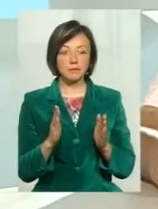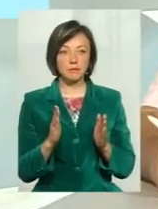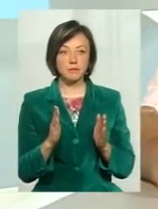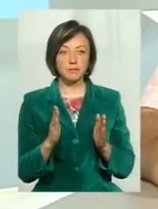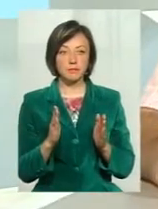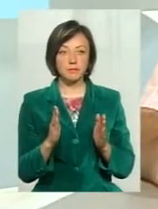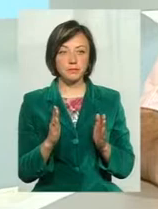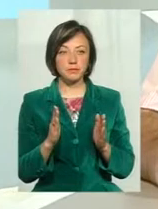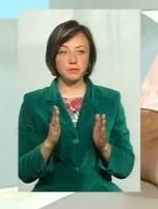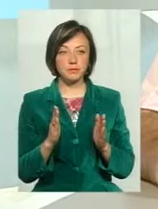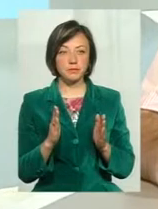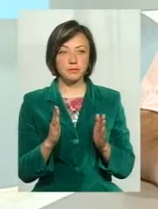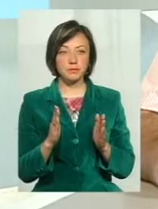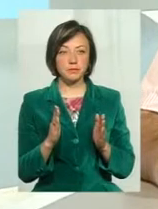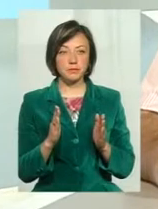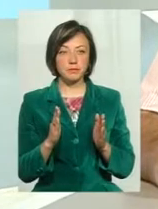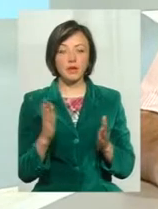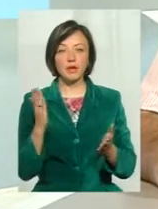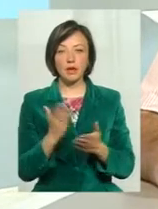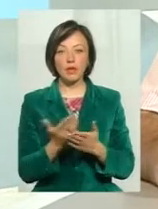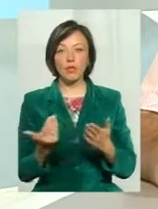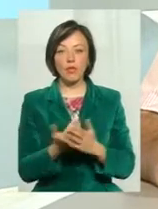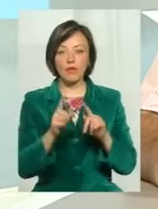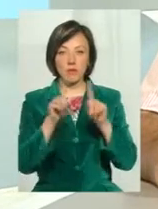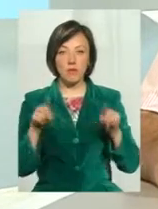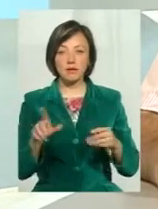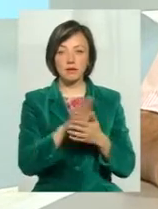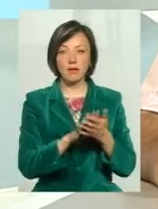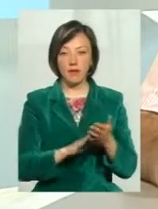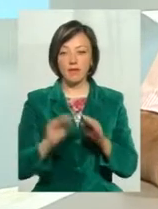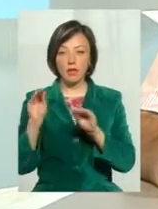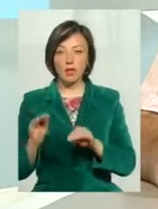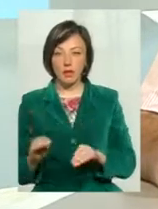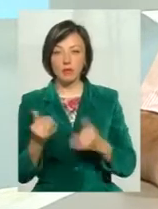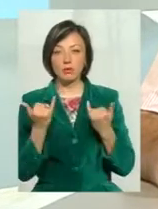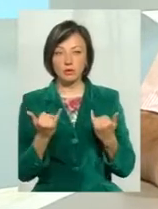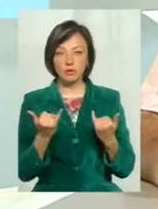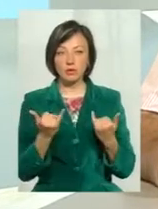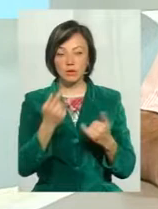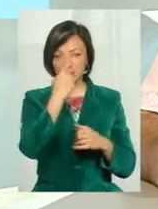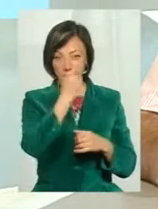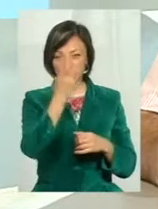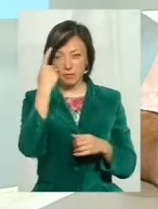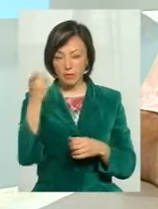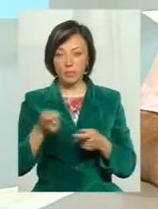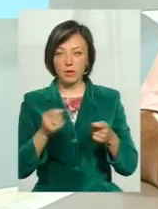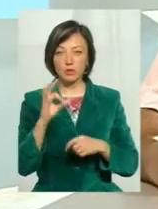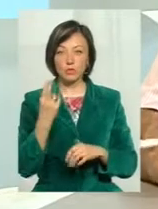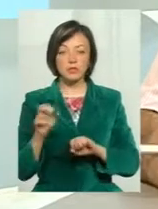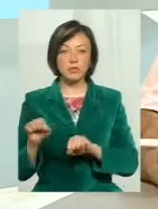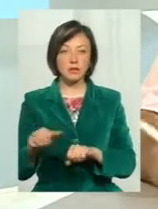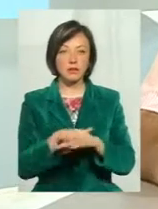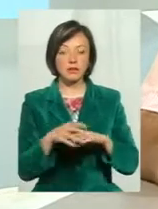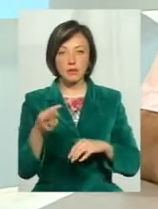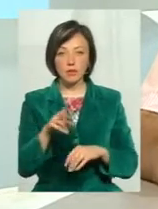сьогоднішній день це показав у нас. Новий цей бланк заяви і декларації. Ми його доводимо сьогодні до управлінь соціального захисту населення, для